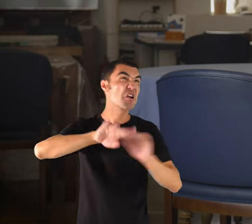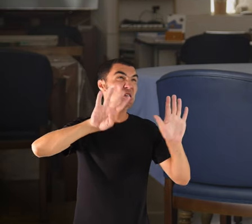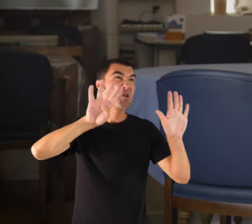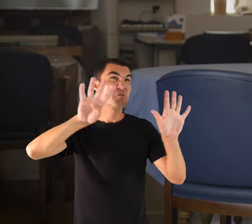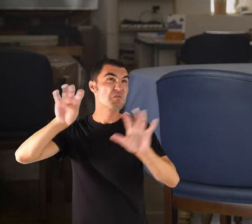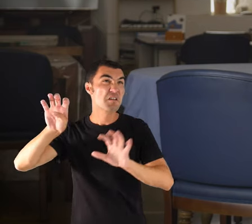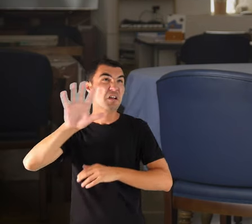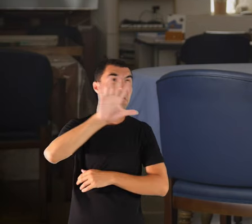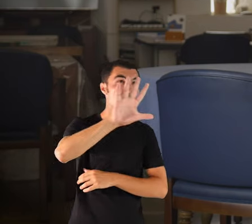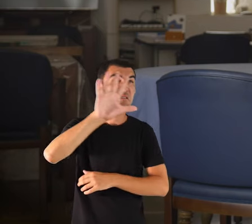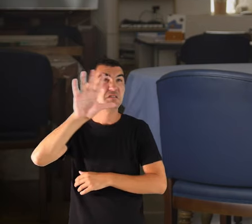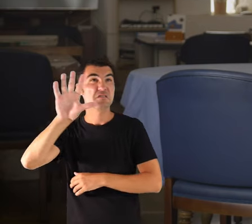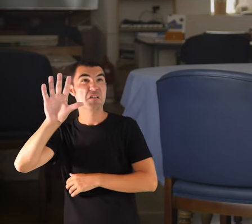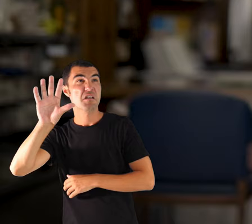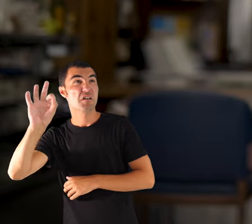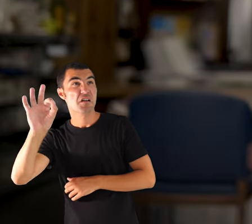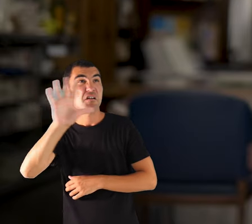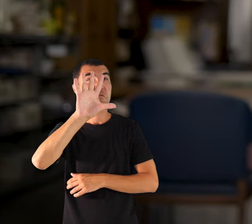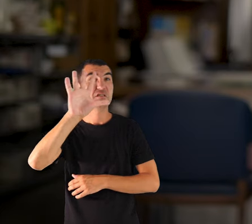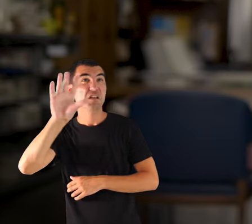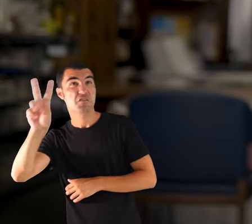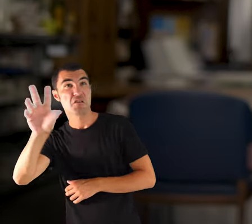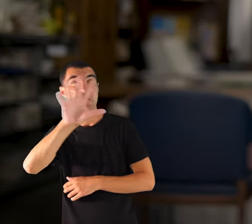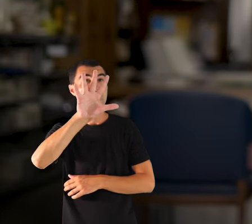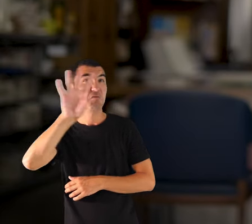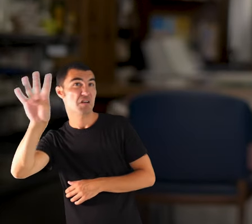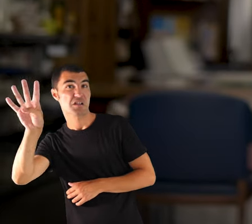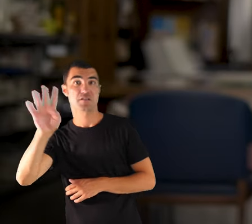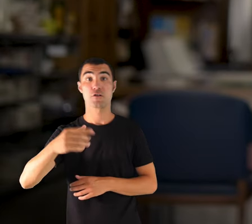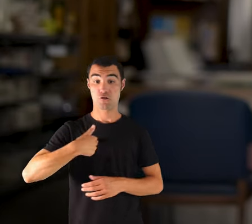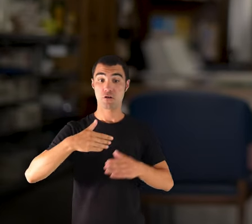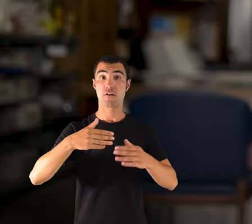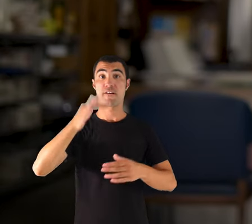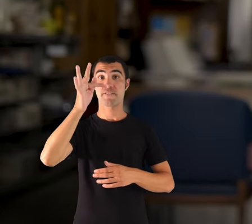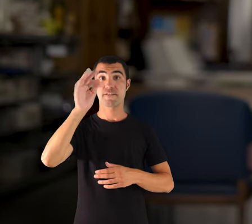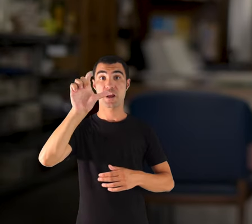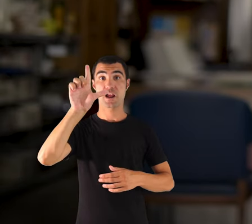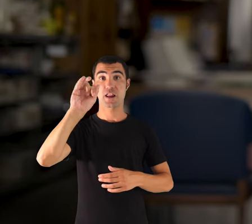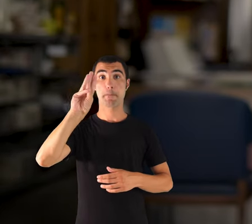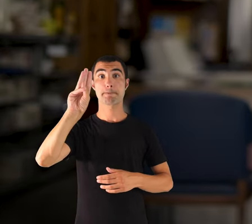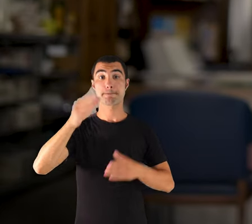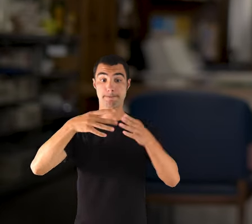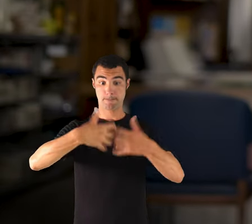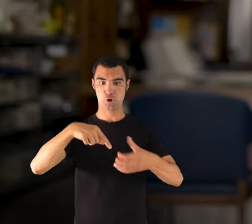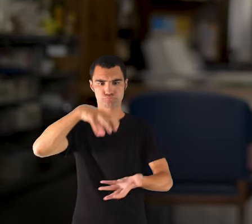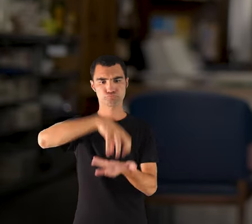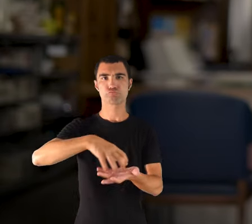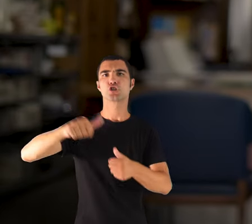52, 53, 54. Nosaltres vàrem d'un Felip, perquè era el motor que hi havia sol, un